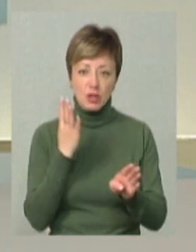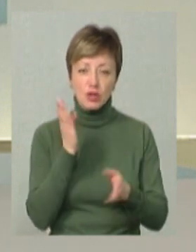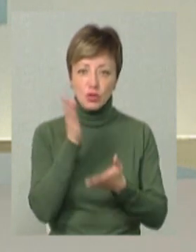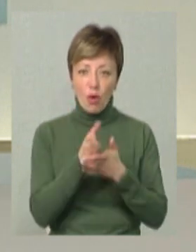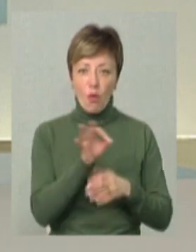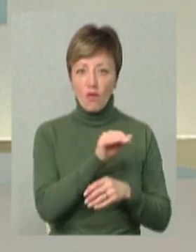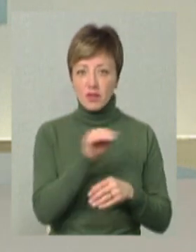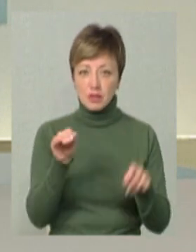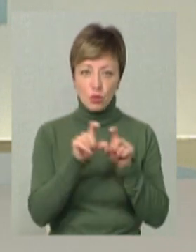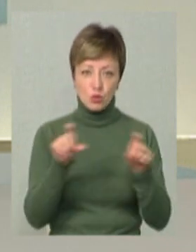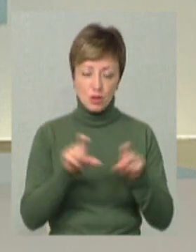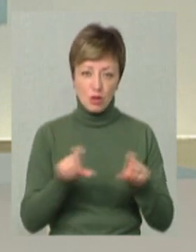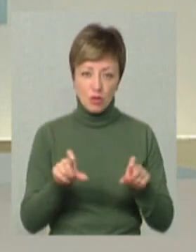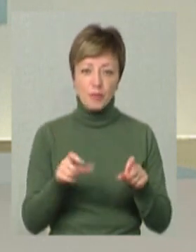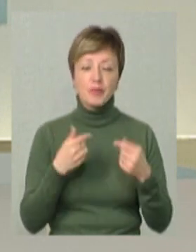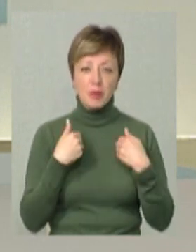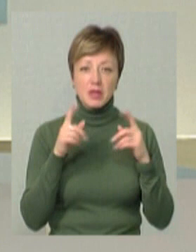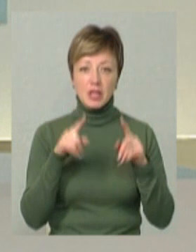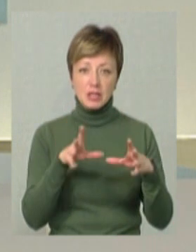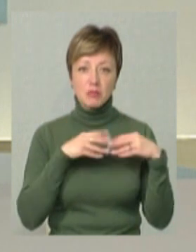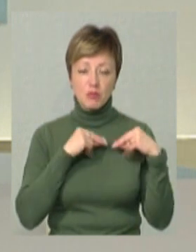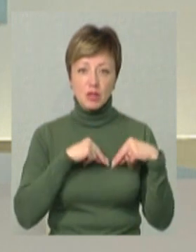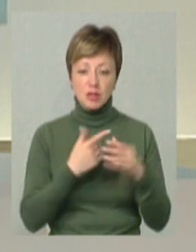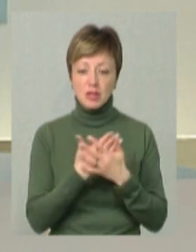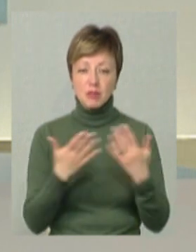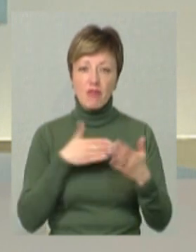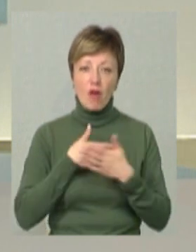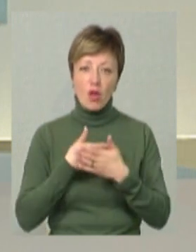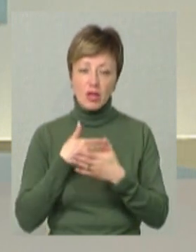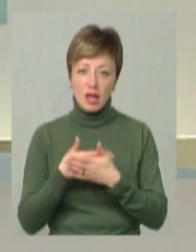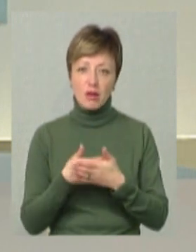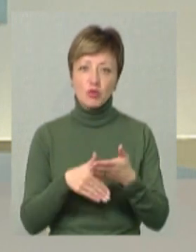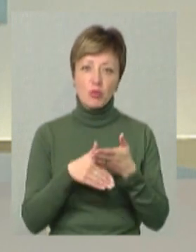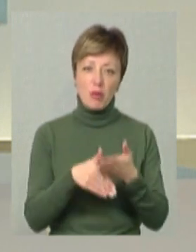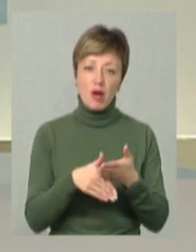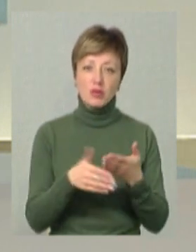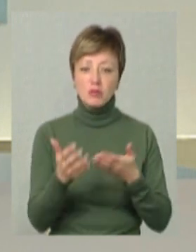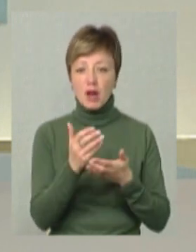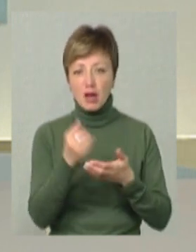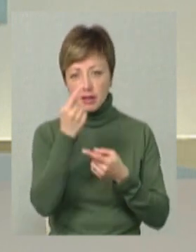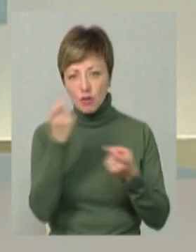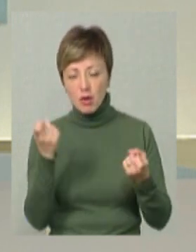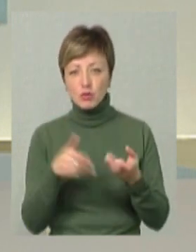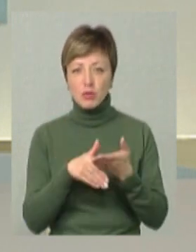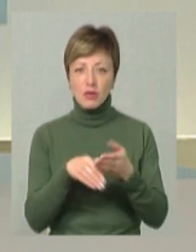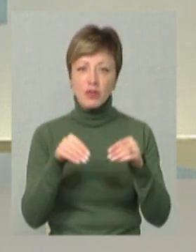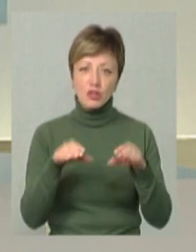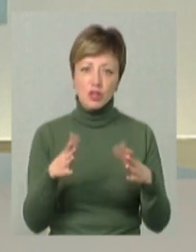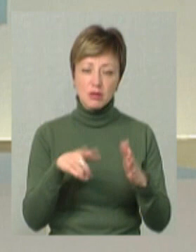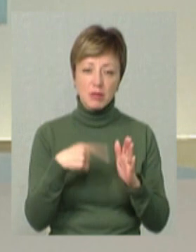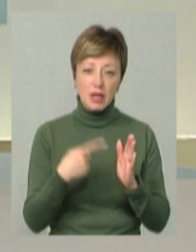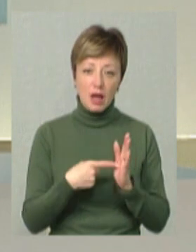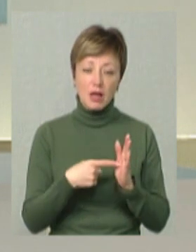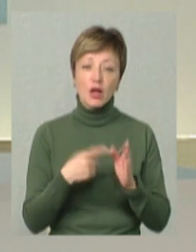до офіційних установ. Ми теж співпрацюємо з різноманітними волонтерами, які допомагають збирати інформацію, допомагають вирішити якісь